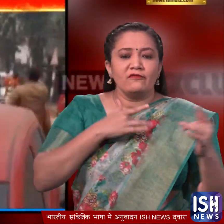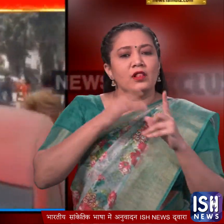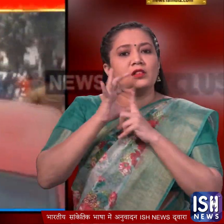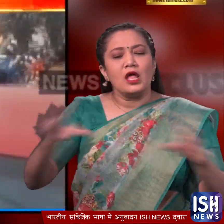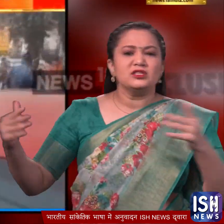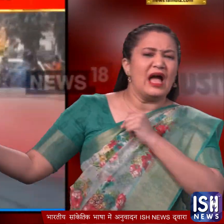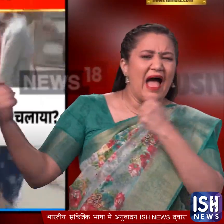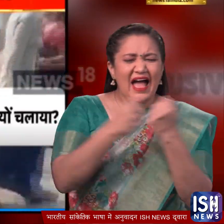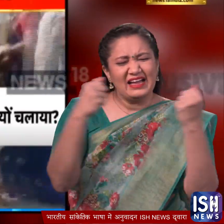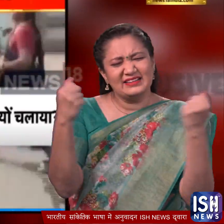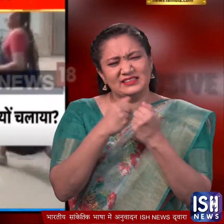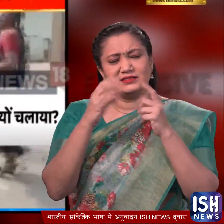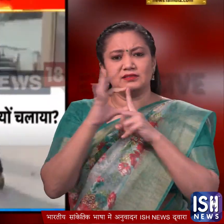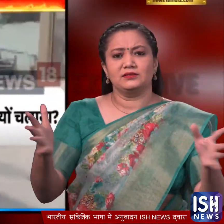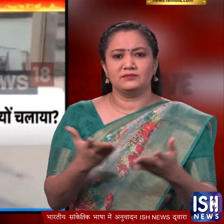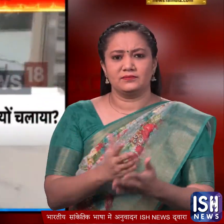जंग के मैदान में बदल गया।